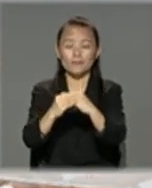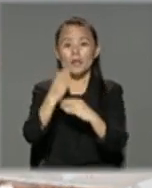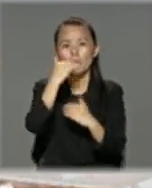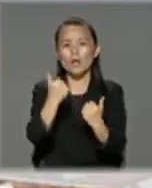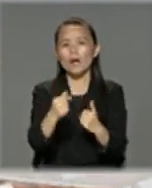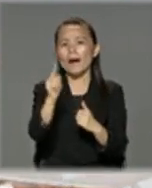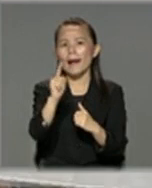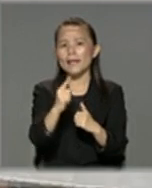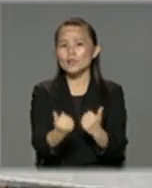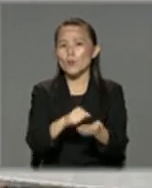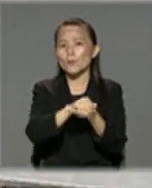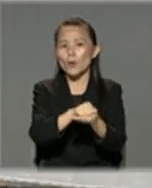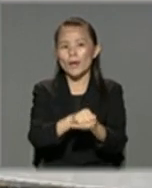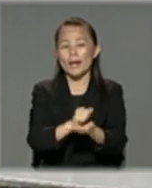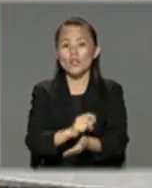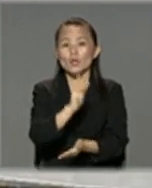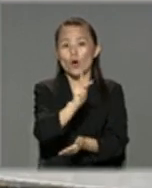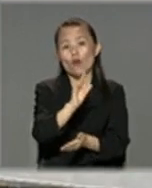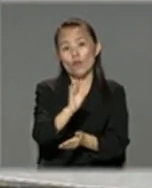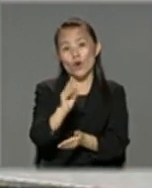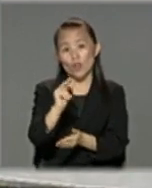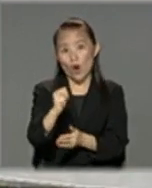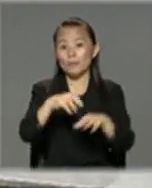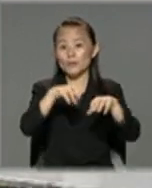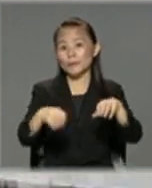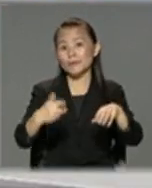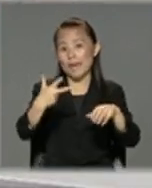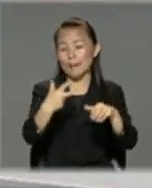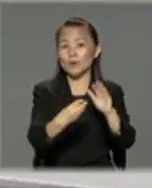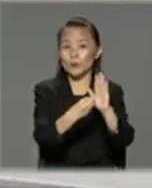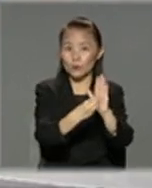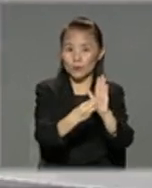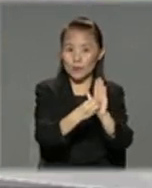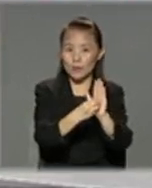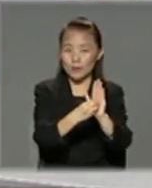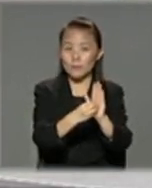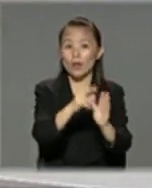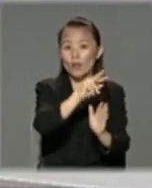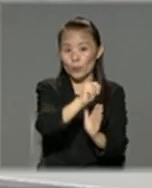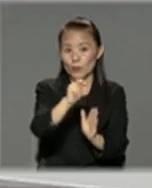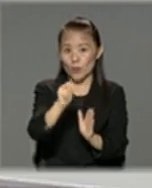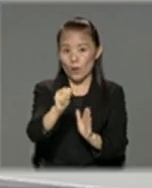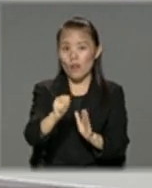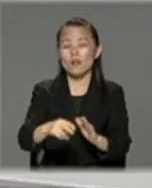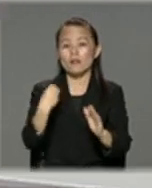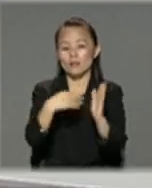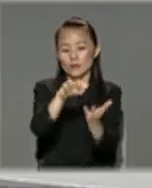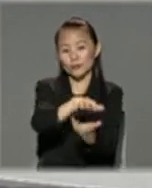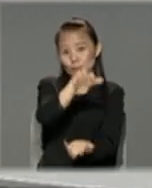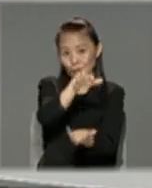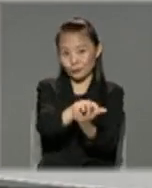เขตพื้นที่ที่ให้บริการของกปนทั้ง 3แห่งคือกรุงเทพมหานครนนทบุรีและ